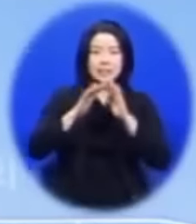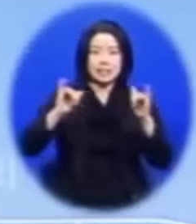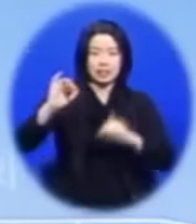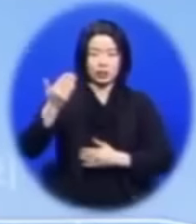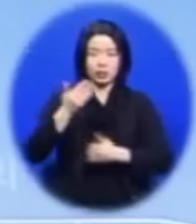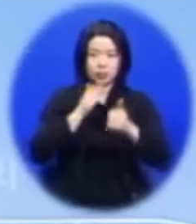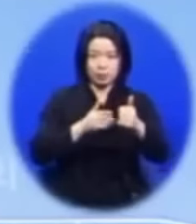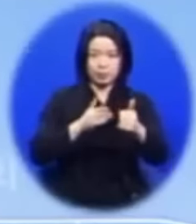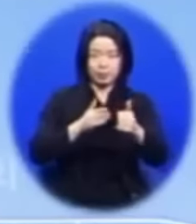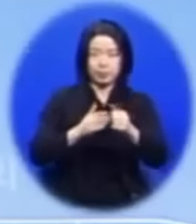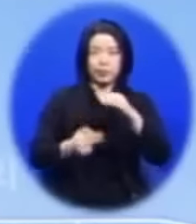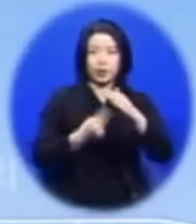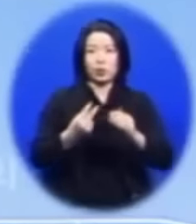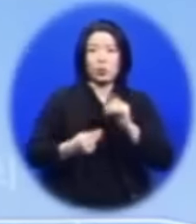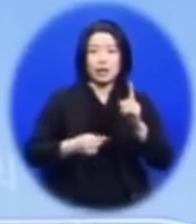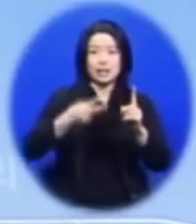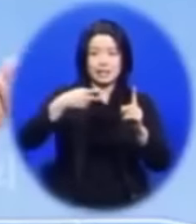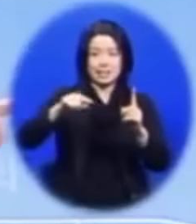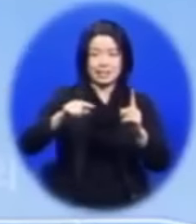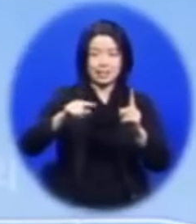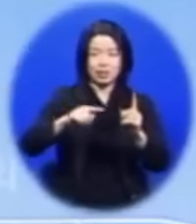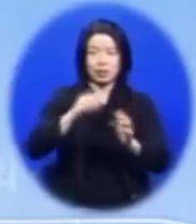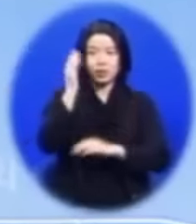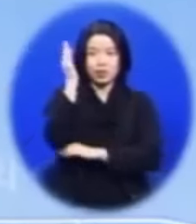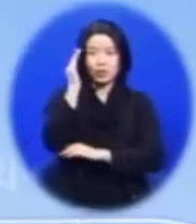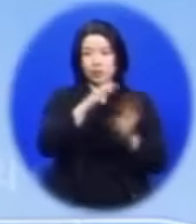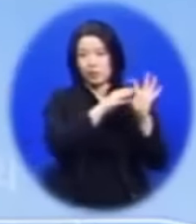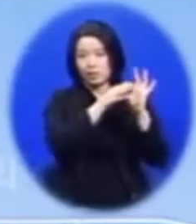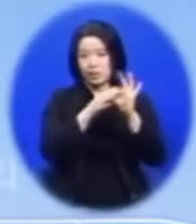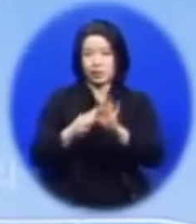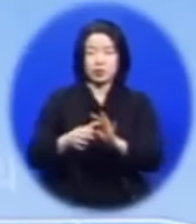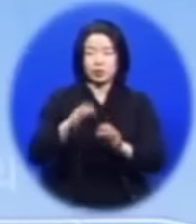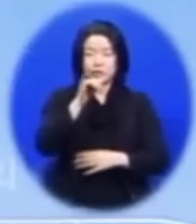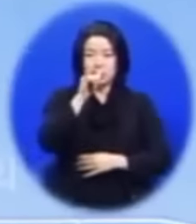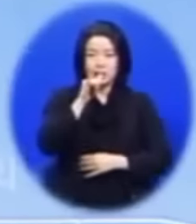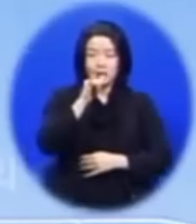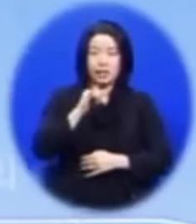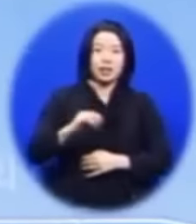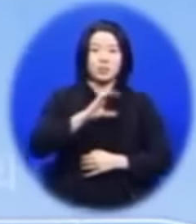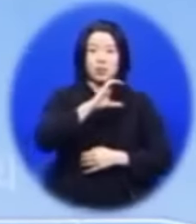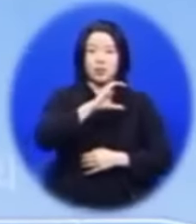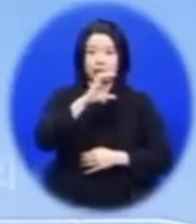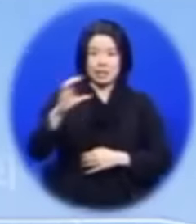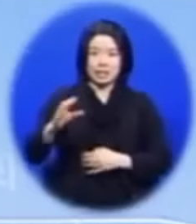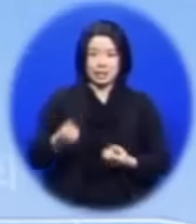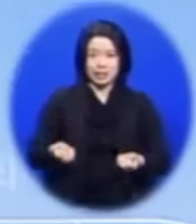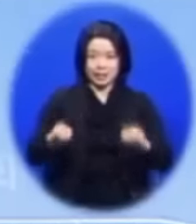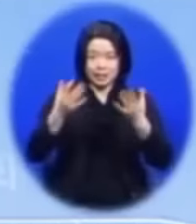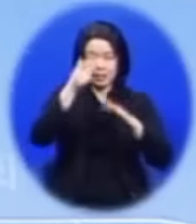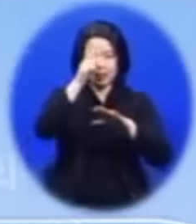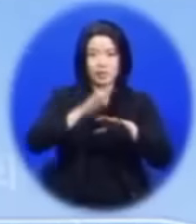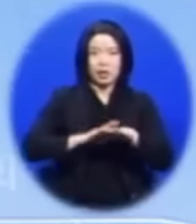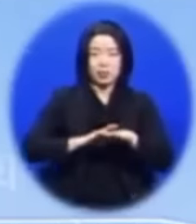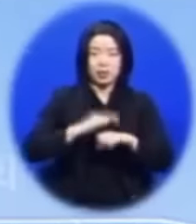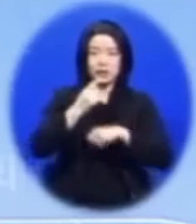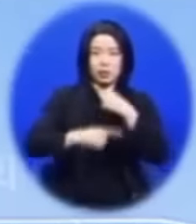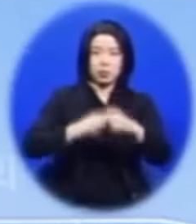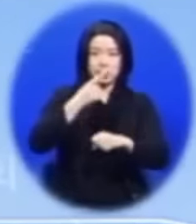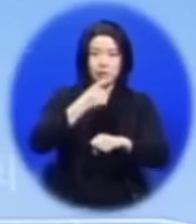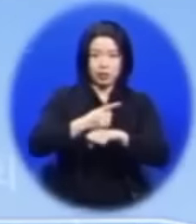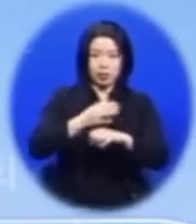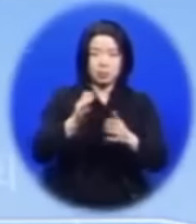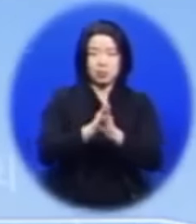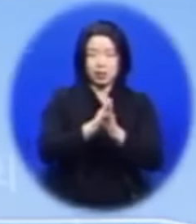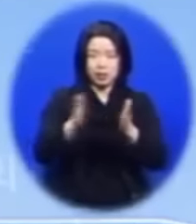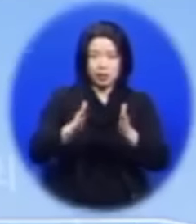아 요한일서 강해 설교를 쭉 해오는 중인데 성탄절 예배 그리고 연말 연실 송구영신